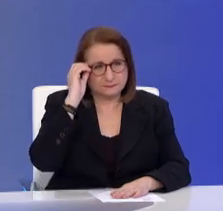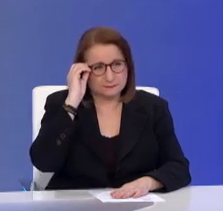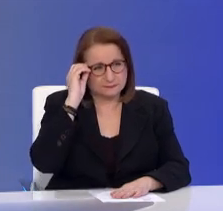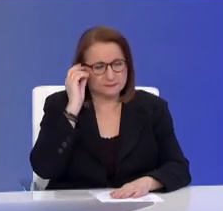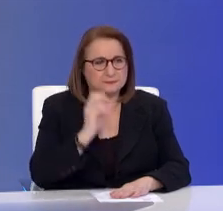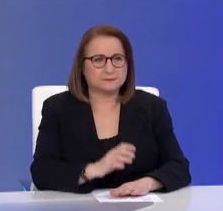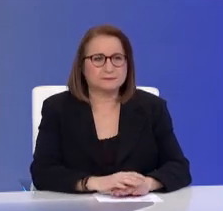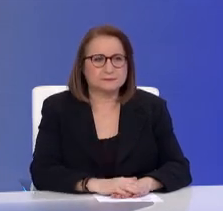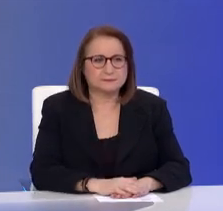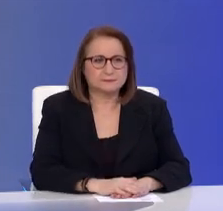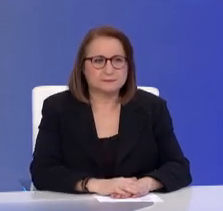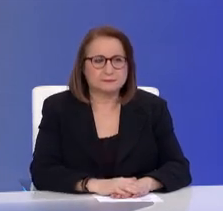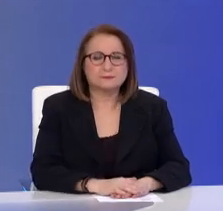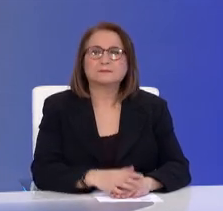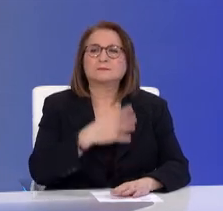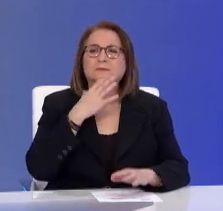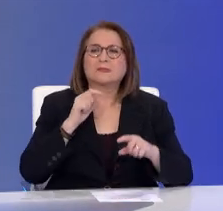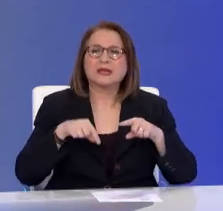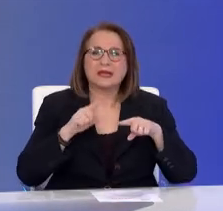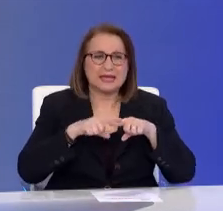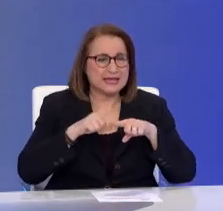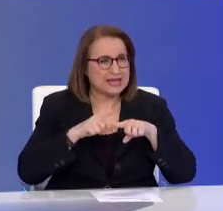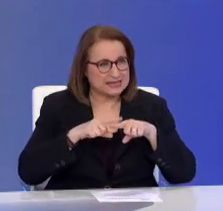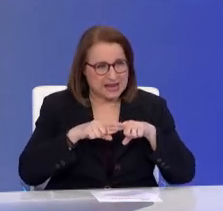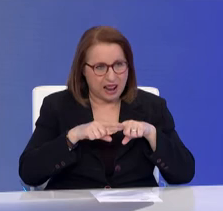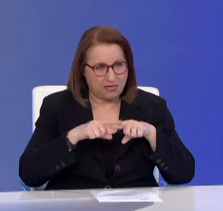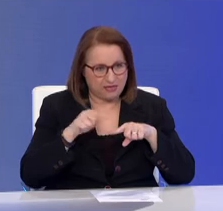Και για την Ελλάδα,